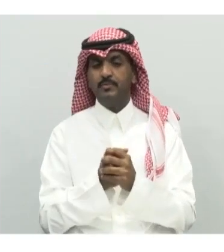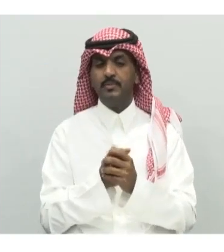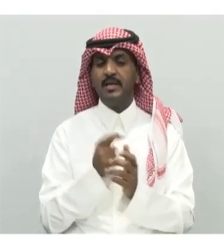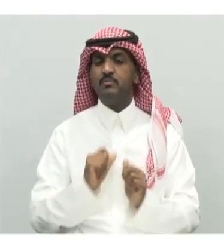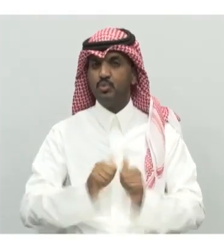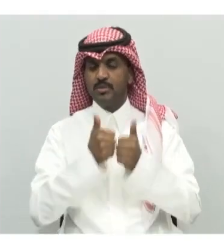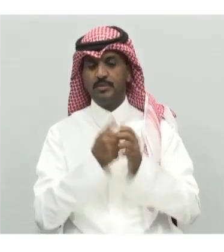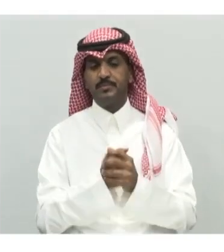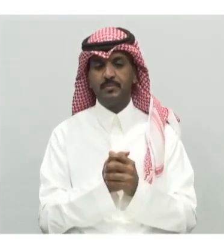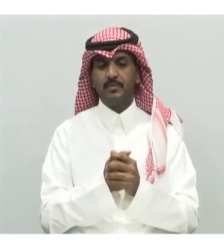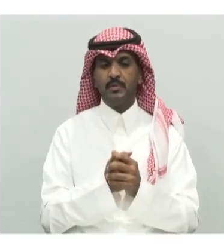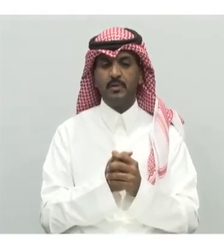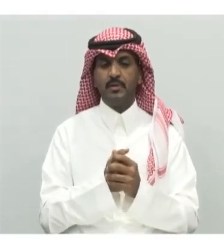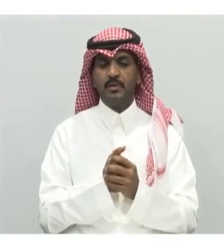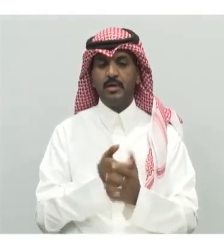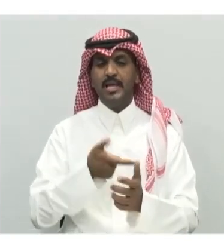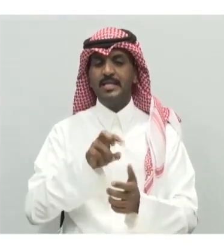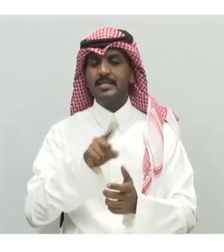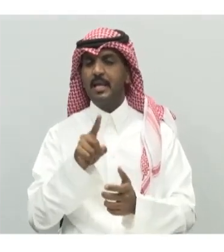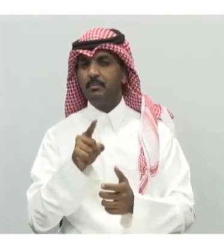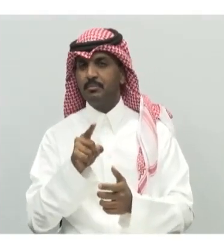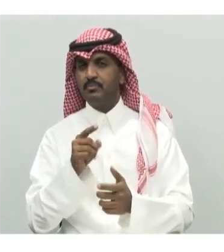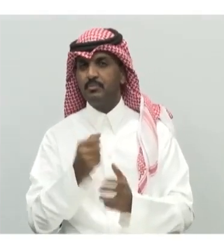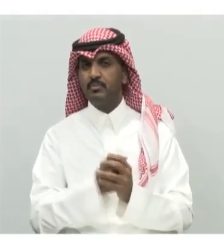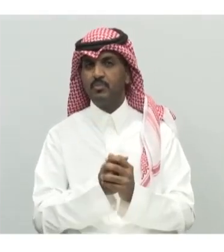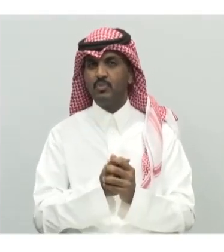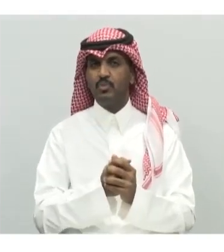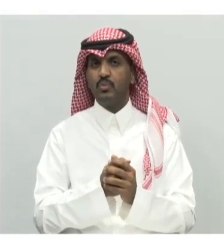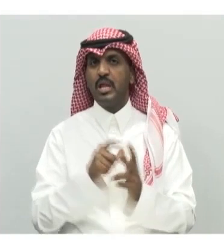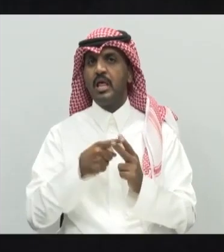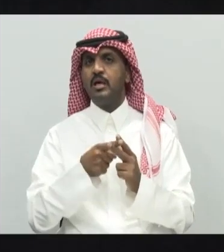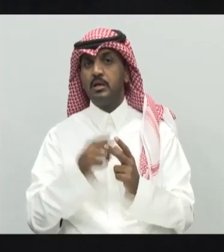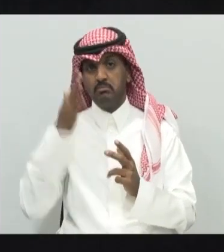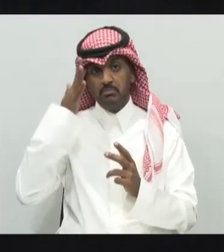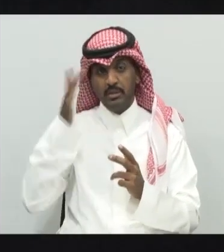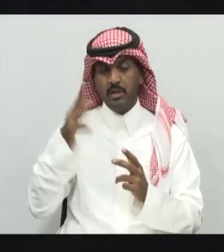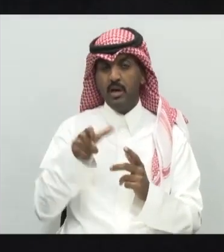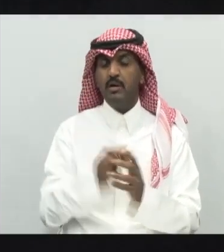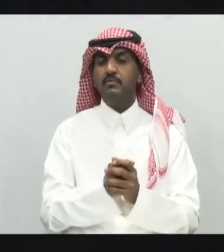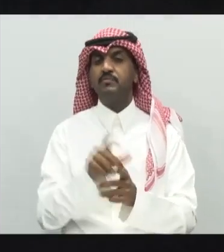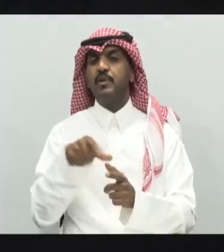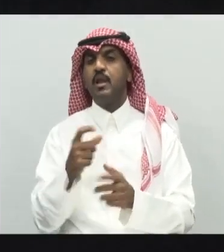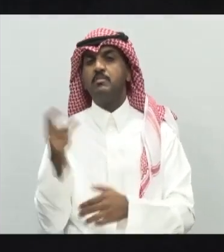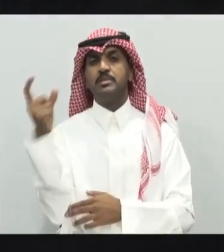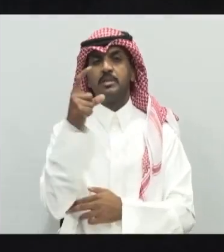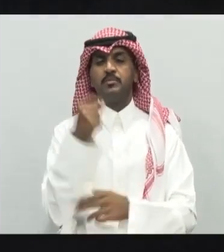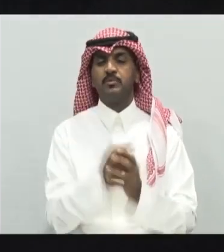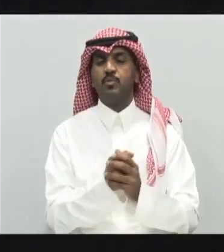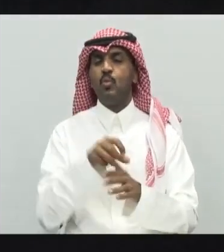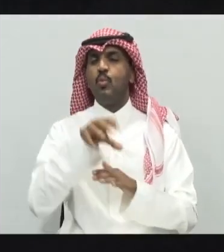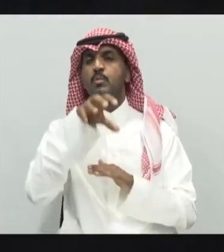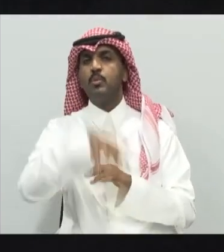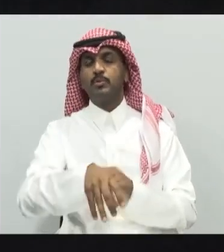المنجزات الاسترلاب والمنجزات والاختراعات التي نبغت فيها الحضاره الاسلاميه والبلدان